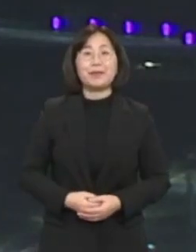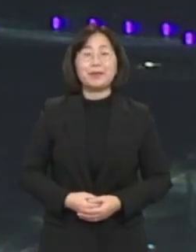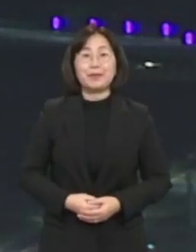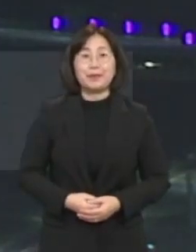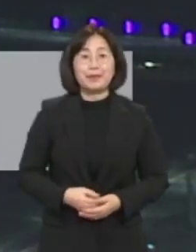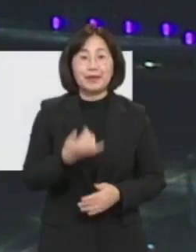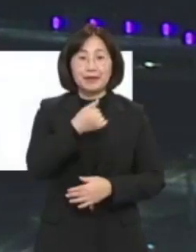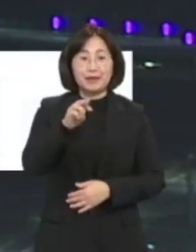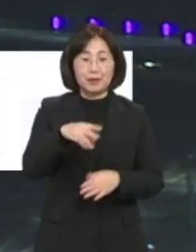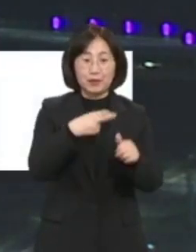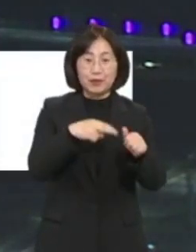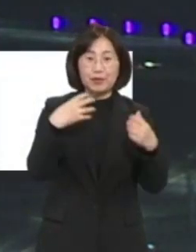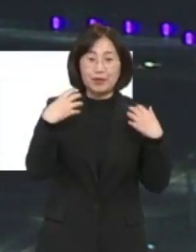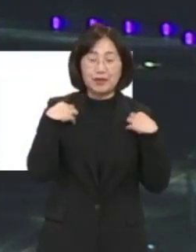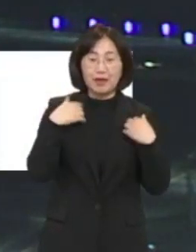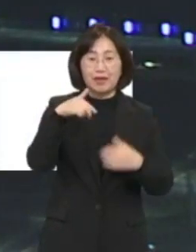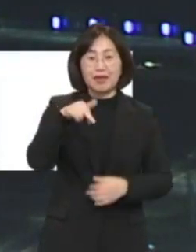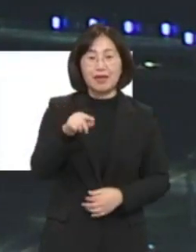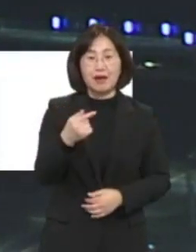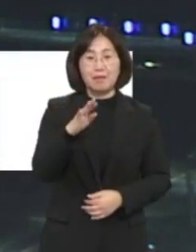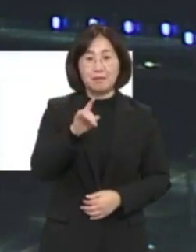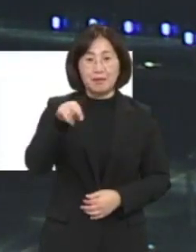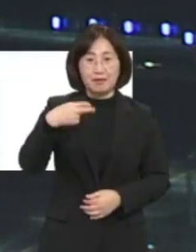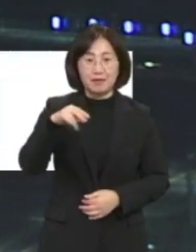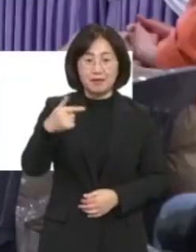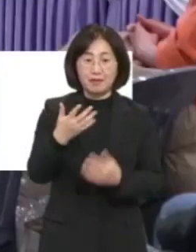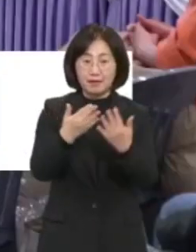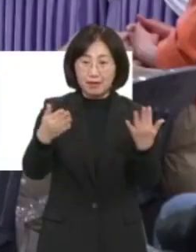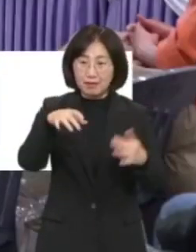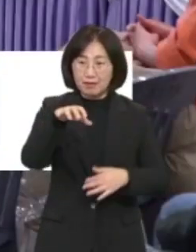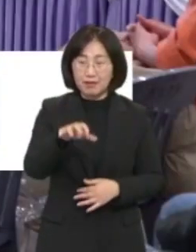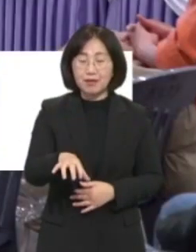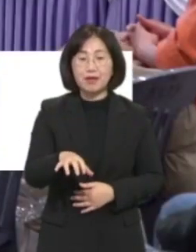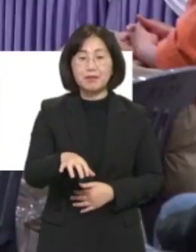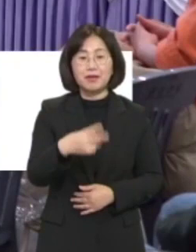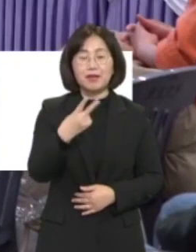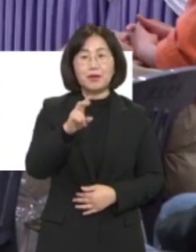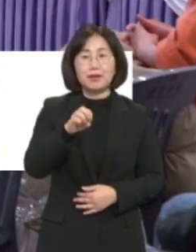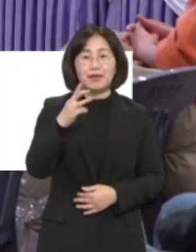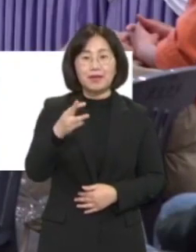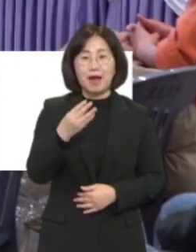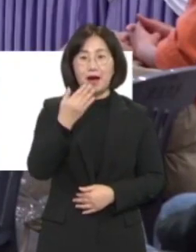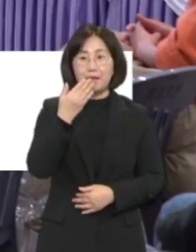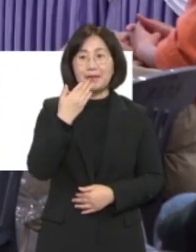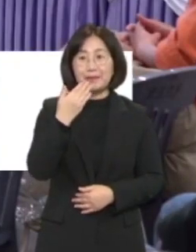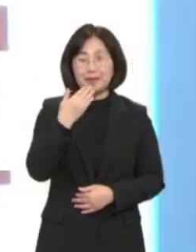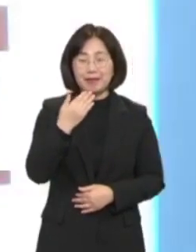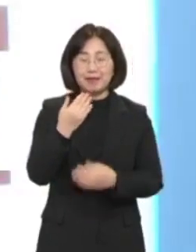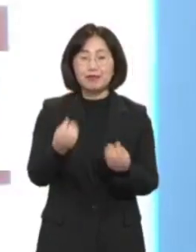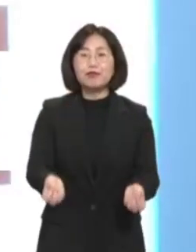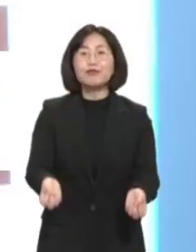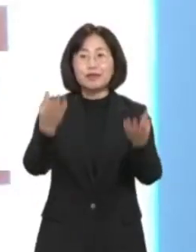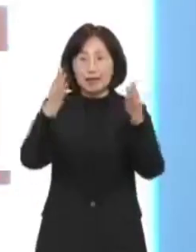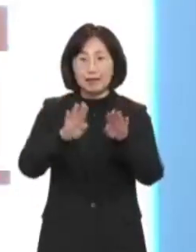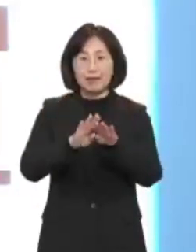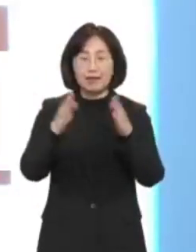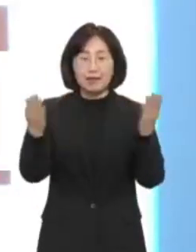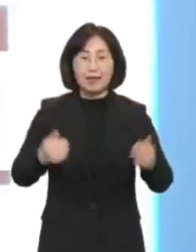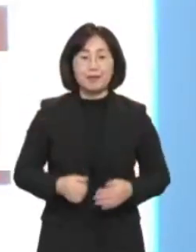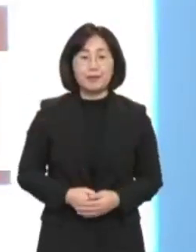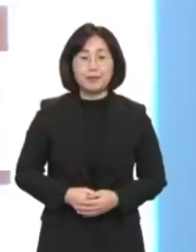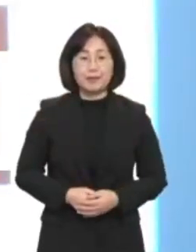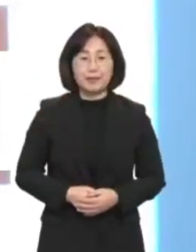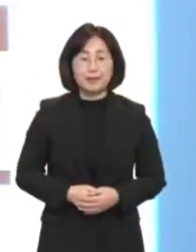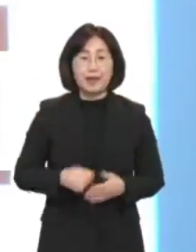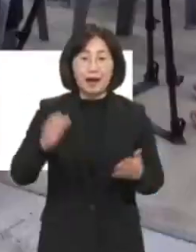세종시 교육청이 정부 세종 컨벤션 센터 기획 전시장에서 2023 깔깔깔 세종 급식 축제 한 마당을 개최했습니다